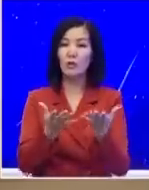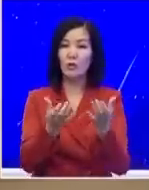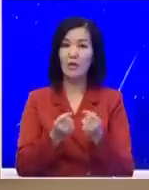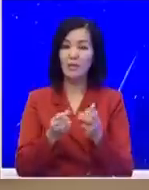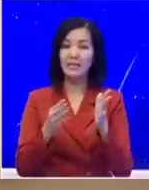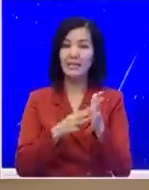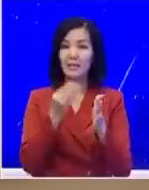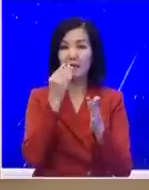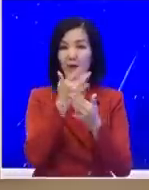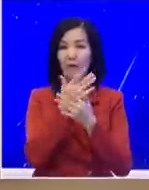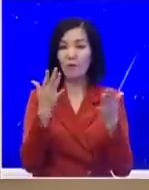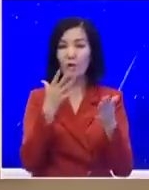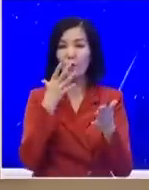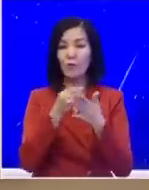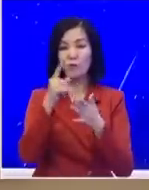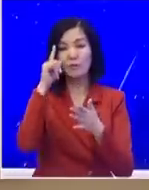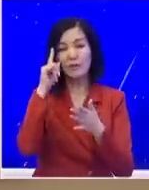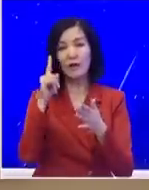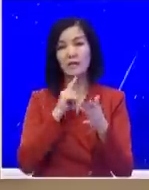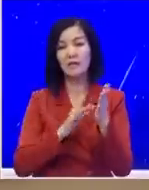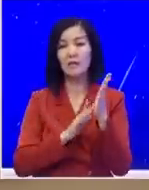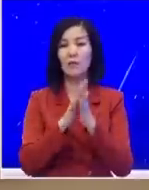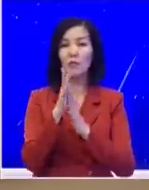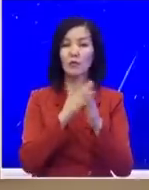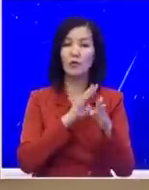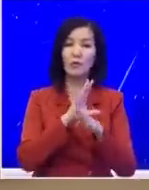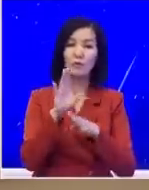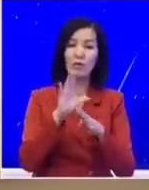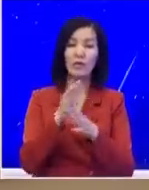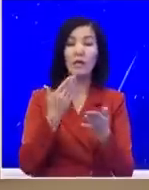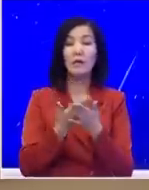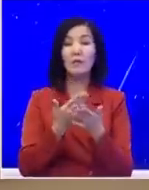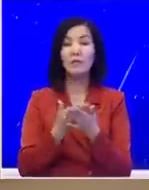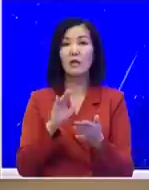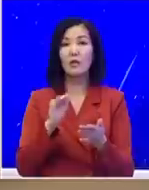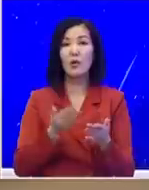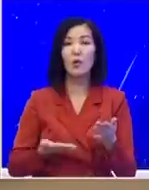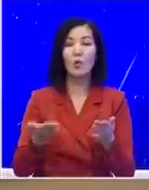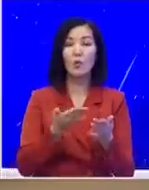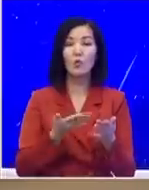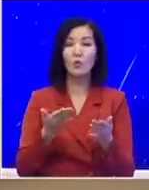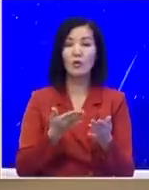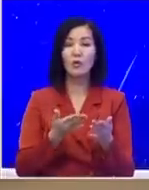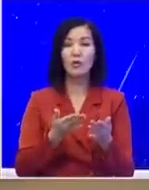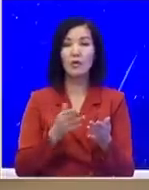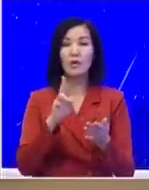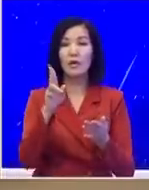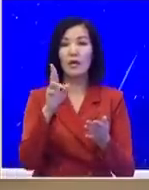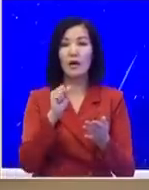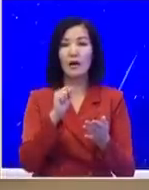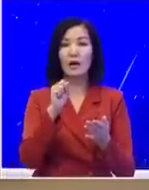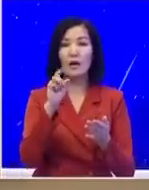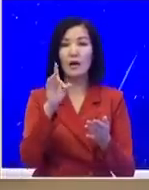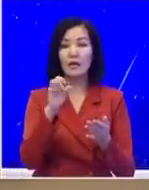түрлі өнімнің барлығы отандық өнімдер. Мәселен, біз ұнды Қарасай ауданындағы Азия Агрофуд отандық кәсіпорыннан